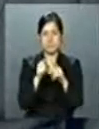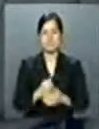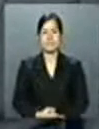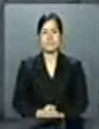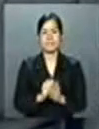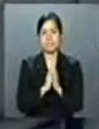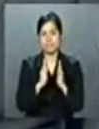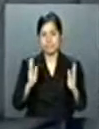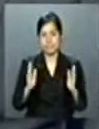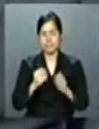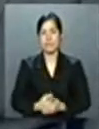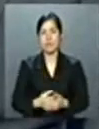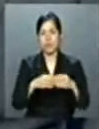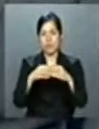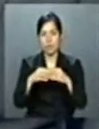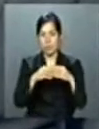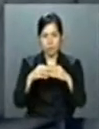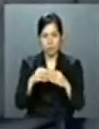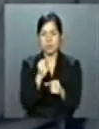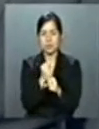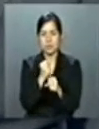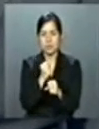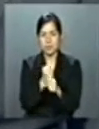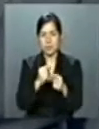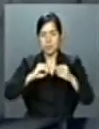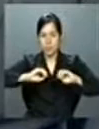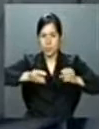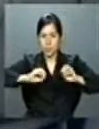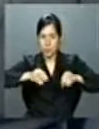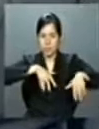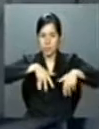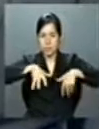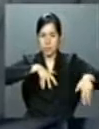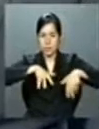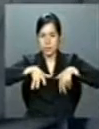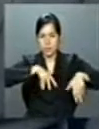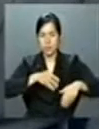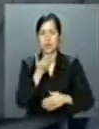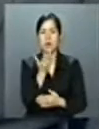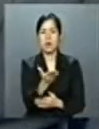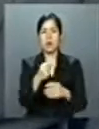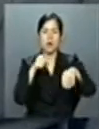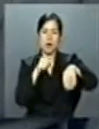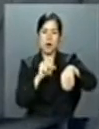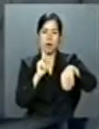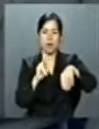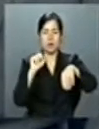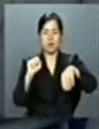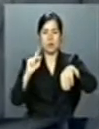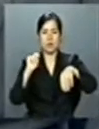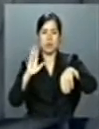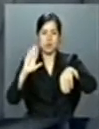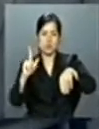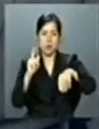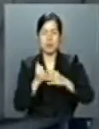ผู้ชมครับกลุ่มผู้ประกอบการสถานีวิทยุชุมชนทั่วประเทศนะครับได้เรียกร้องให้คณะกรรมการกสทช.ทบทวนหลักเกณฑ์เกี่ยวกับสัญญาณวิทยุก